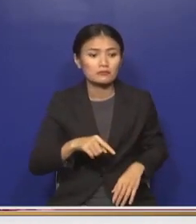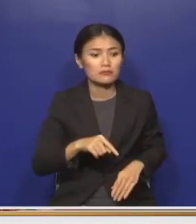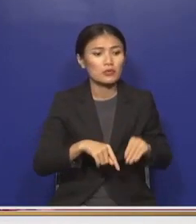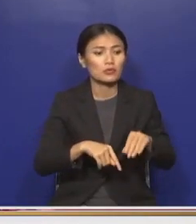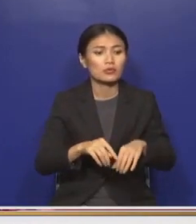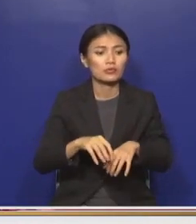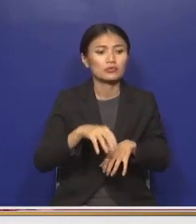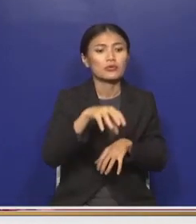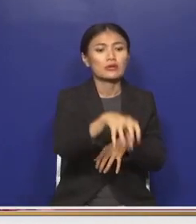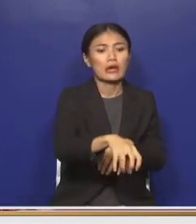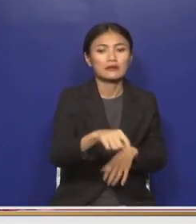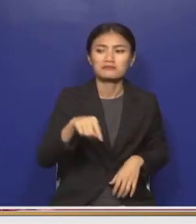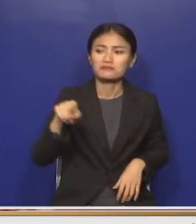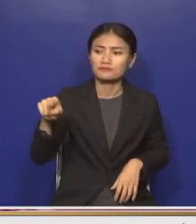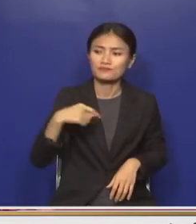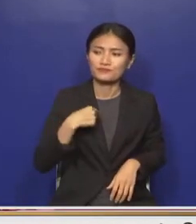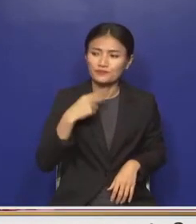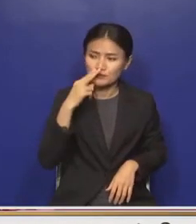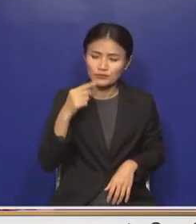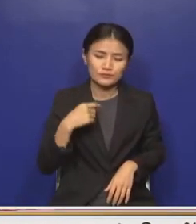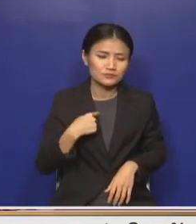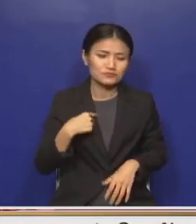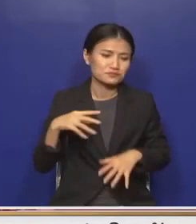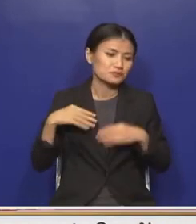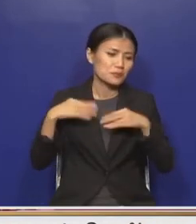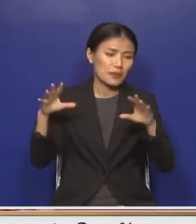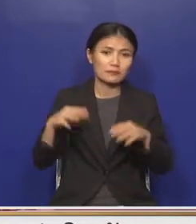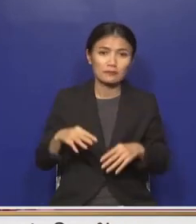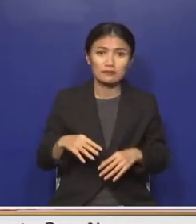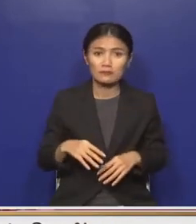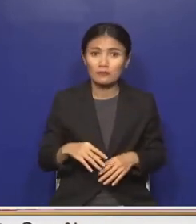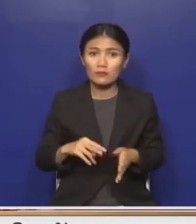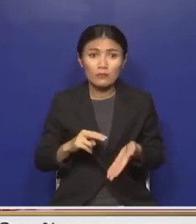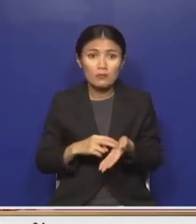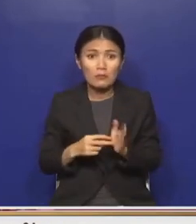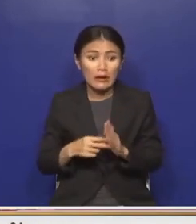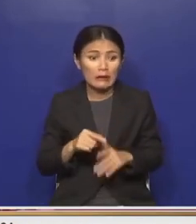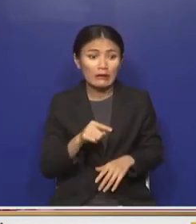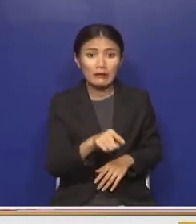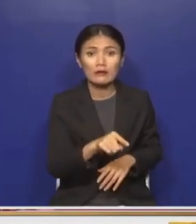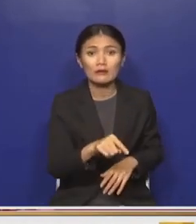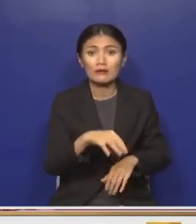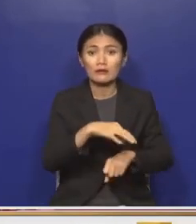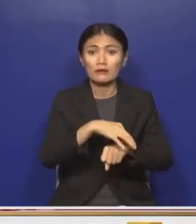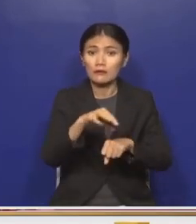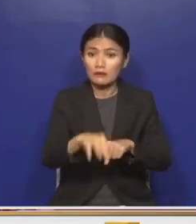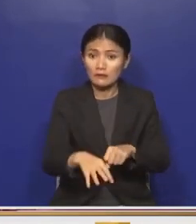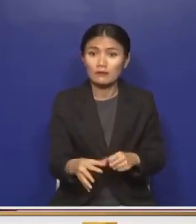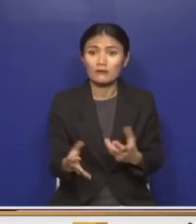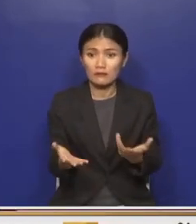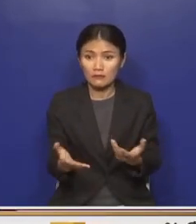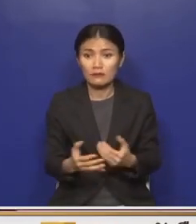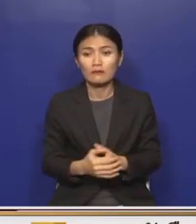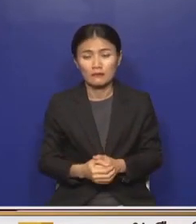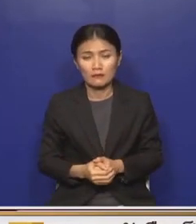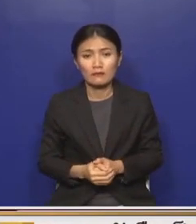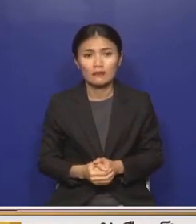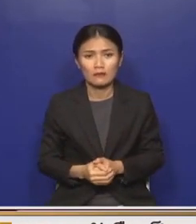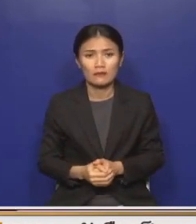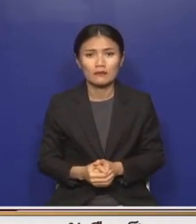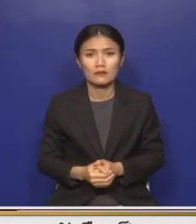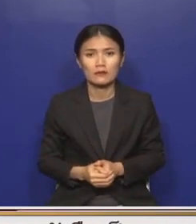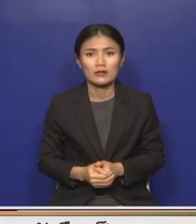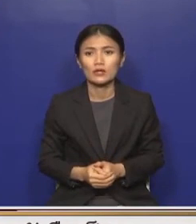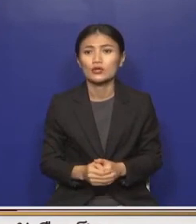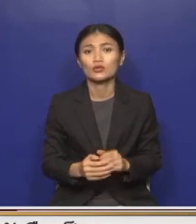เขากจะทำการส่งตัวคืนสมยก่อนท่ Landesregierung ทกรบครับผมอยากกลเรีนวโดยเฉพะยิ่งที่มีคำว่าก